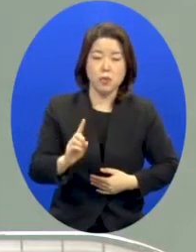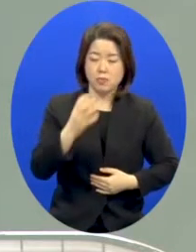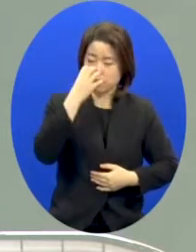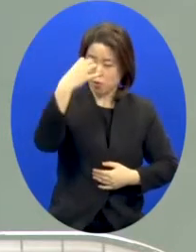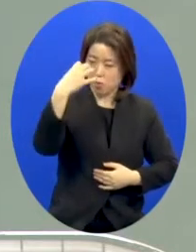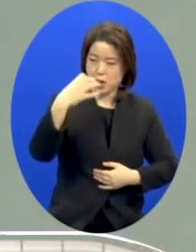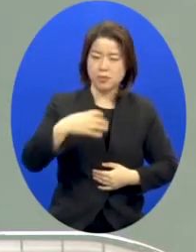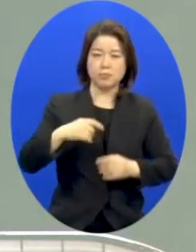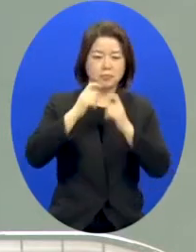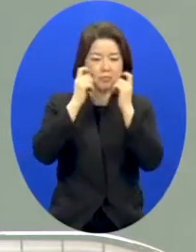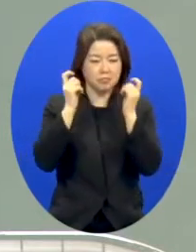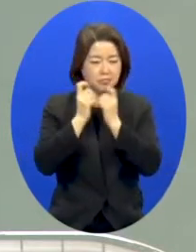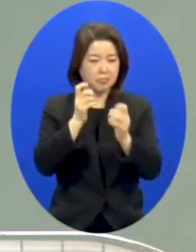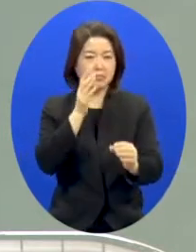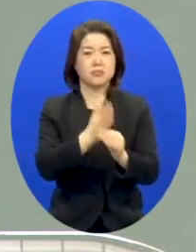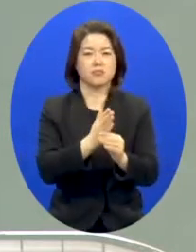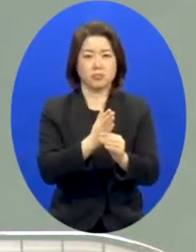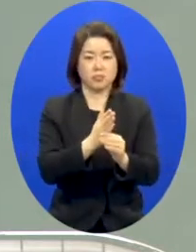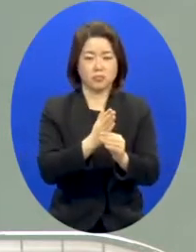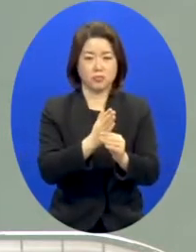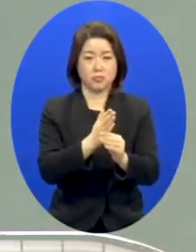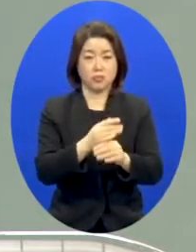자기 중심입니다